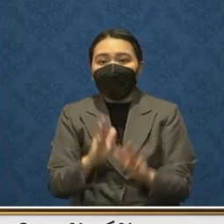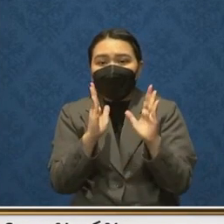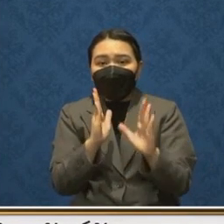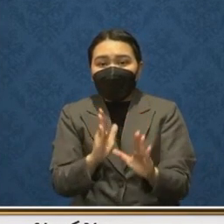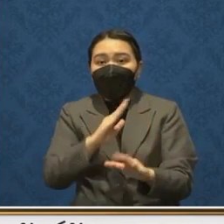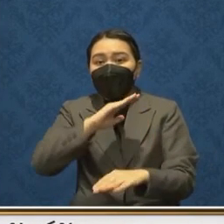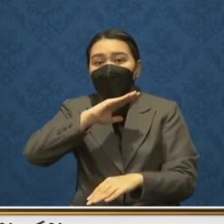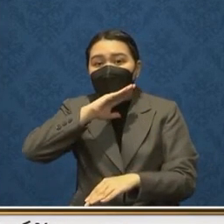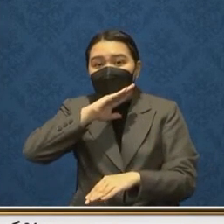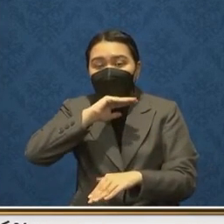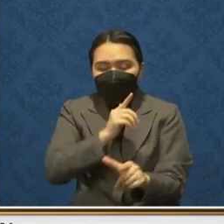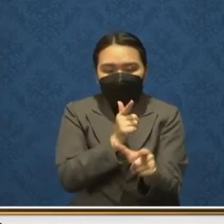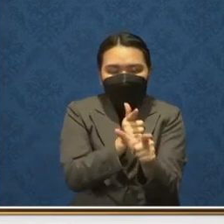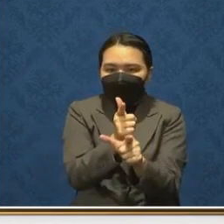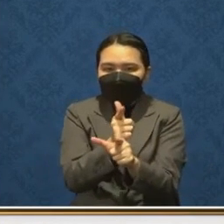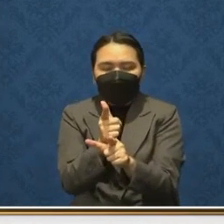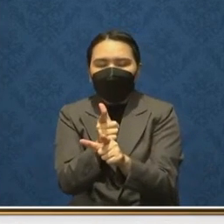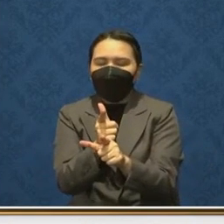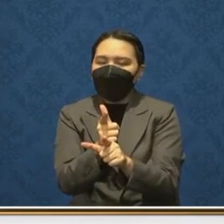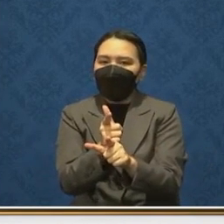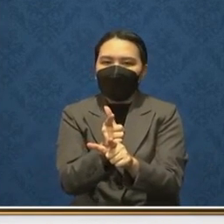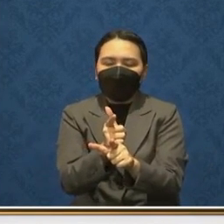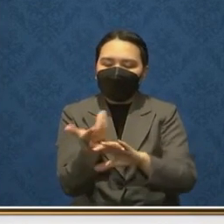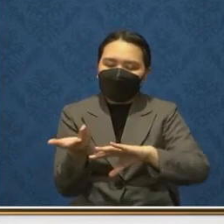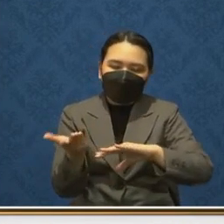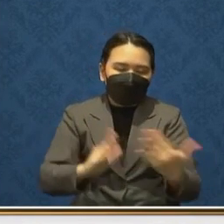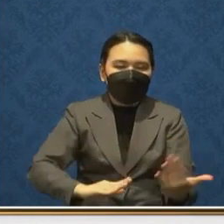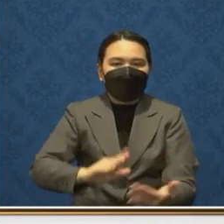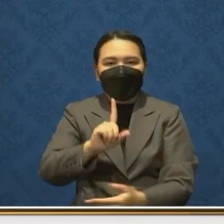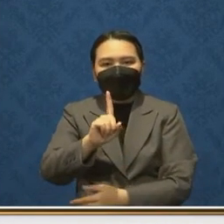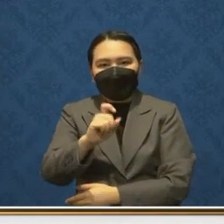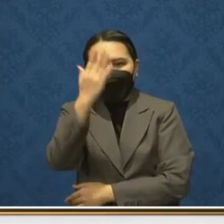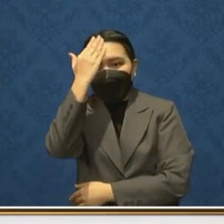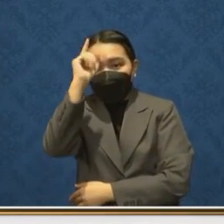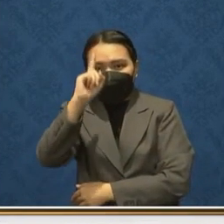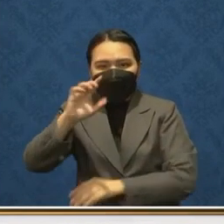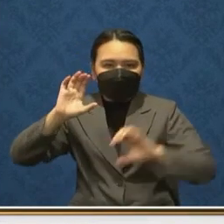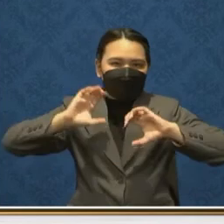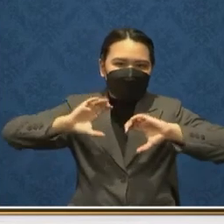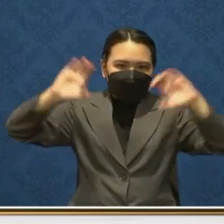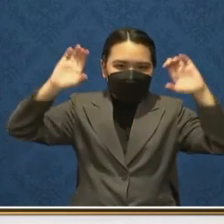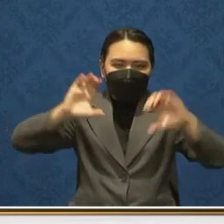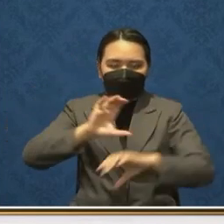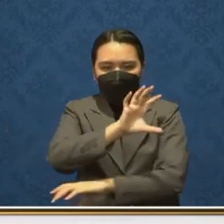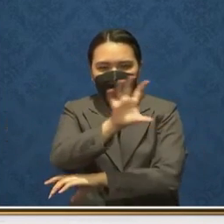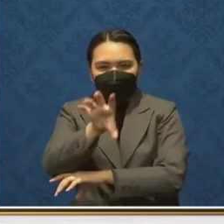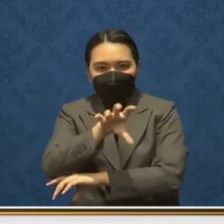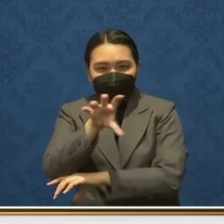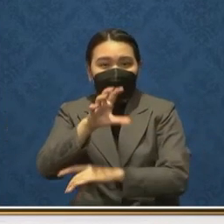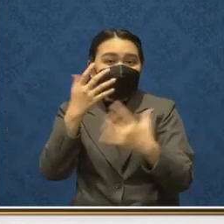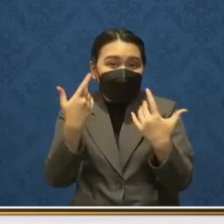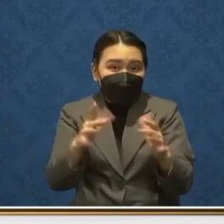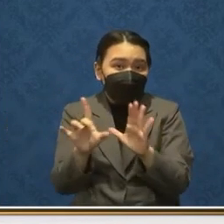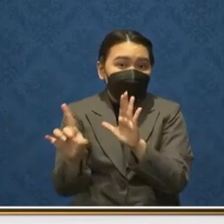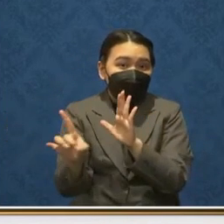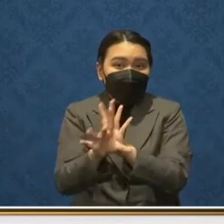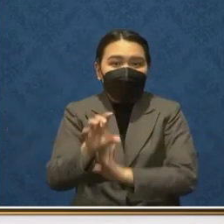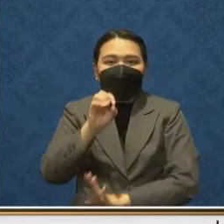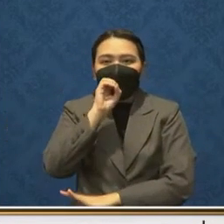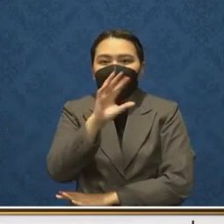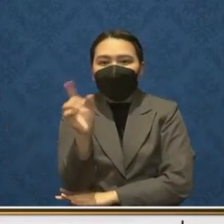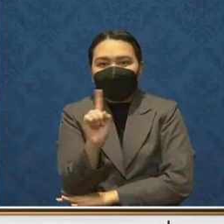ตายจากด้วยคามเจ็ช้ำน้ำใจ ที่ท่านปกปิดในเรื่องนี้สุดทายท่กระโยน นะครับ การ